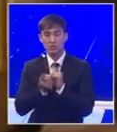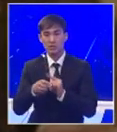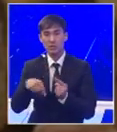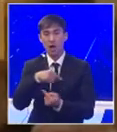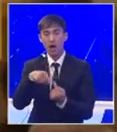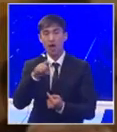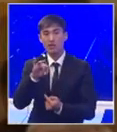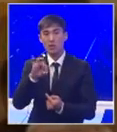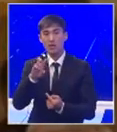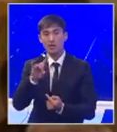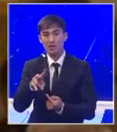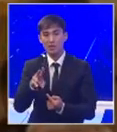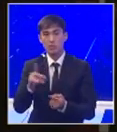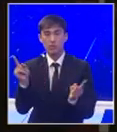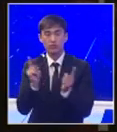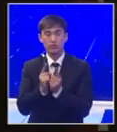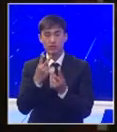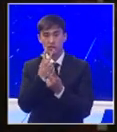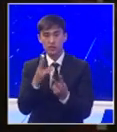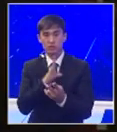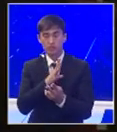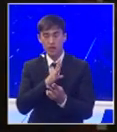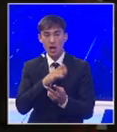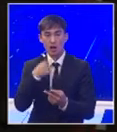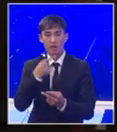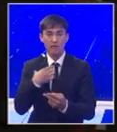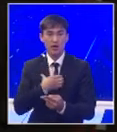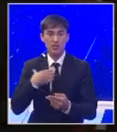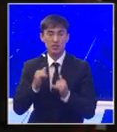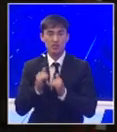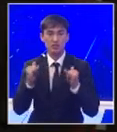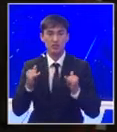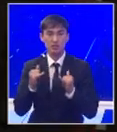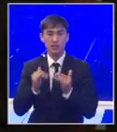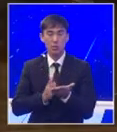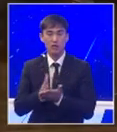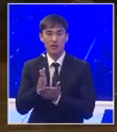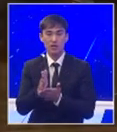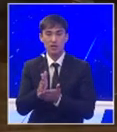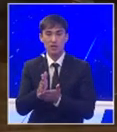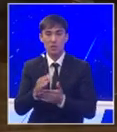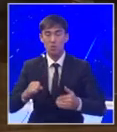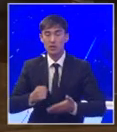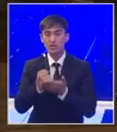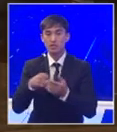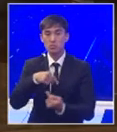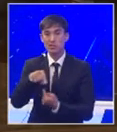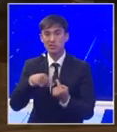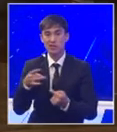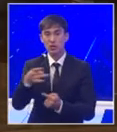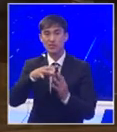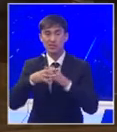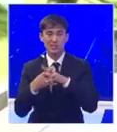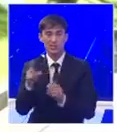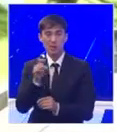палаты Атамекен, презентованную на встрече. Кроме того, подчеркнули важность развития отраслевых направлений и поддержки бизнеса в районах и